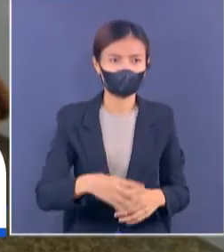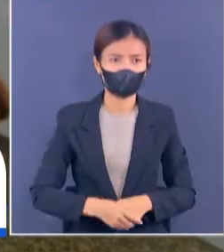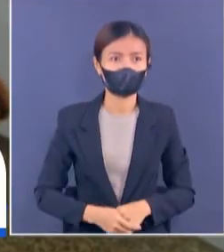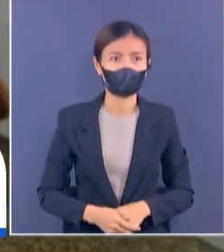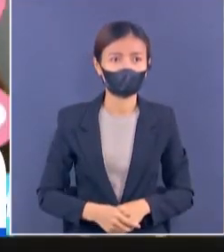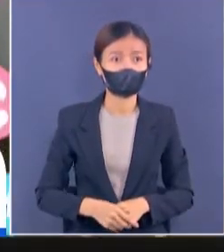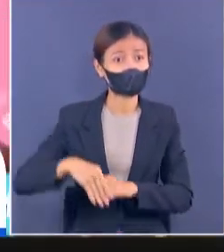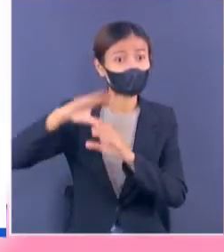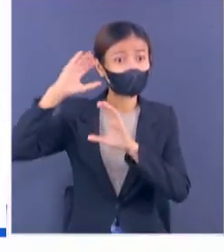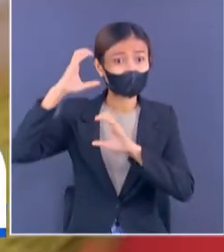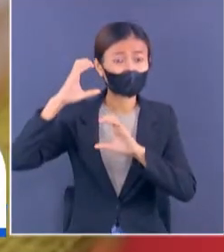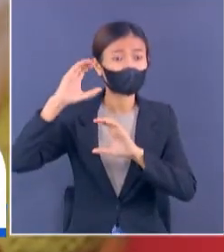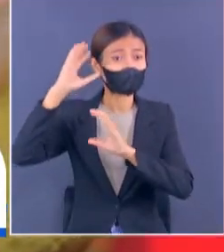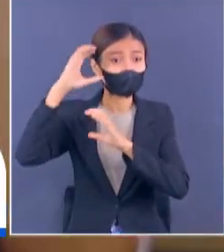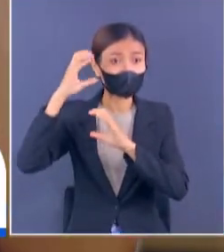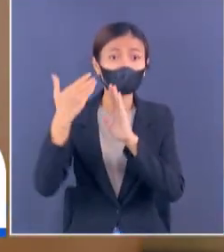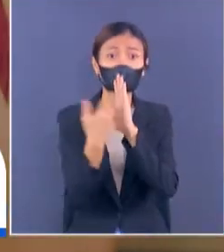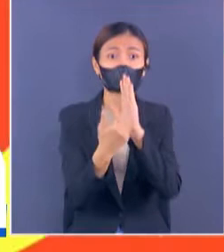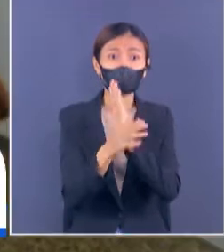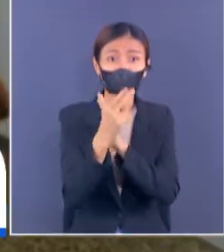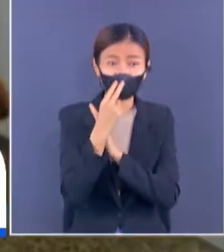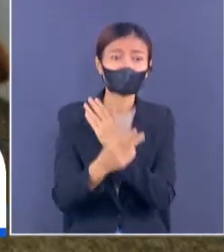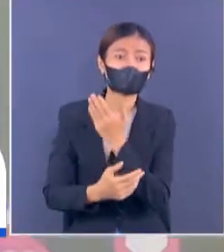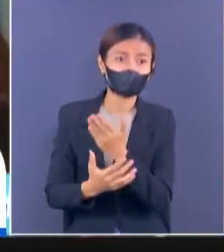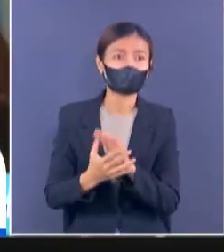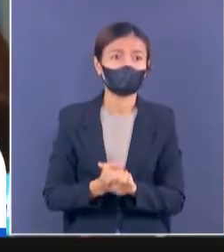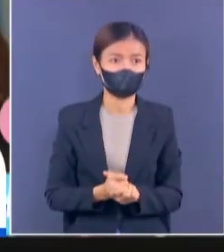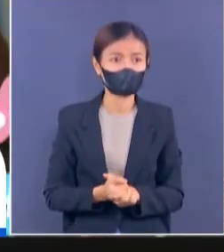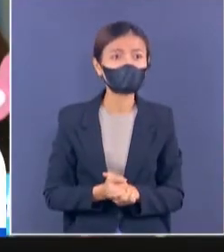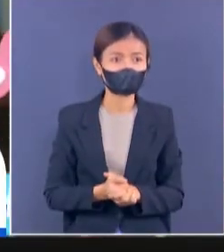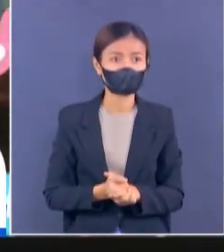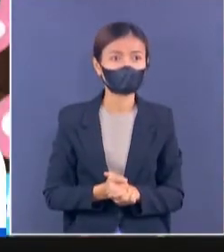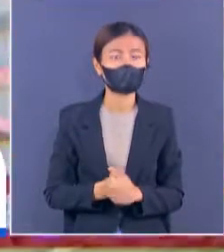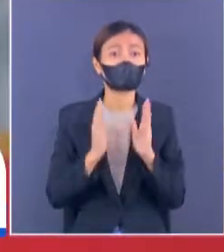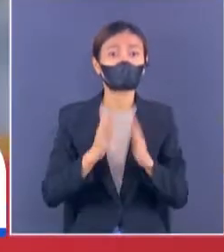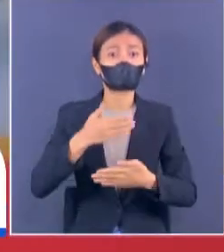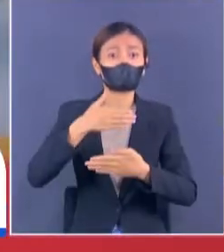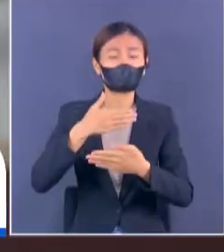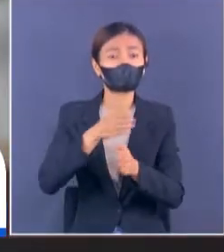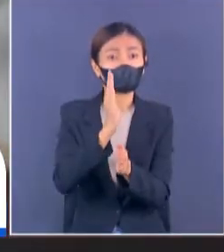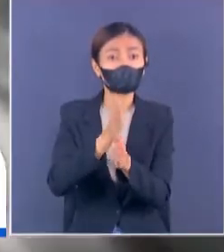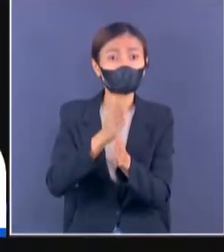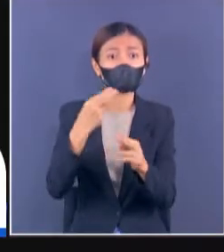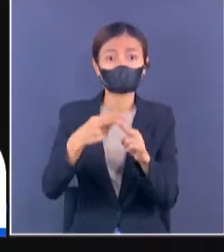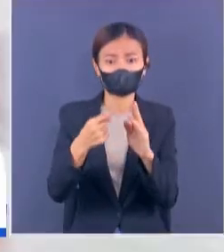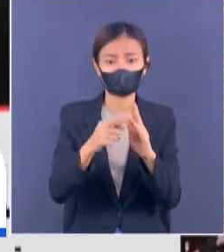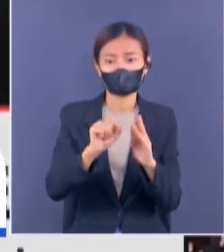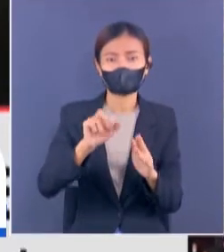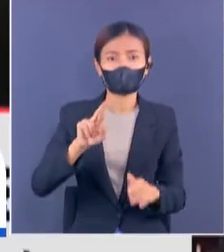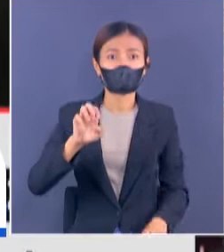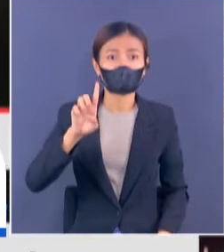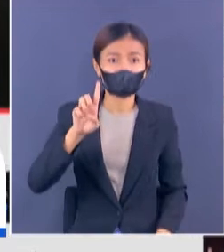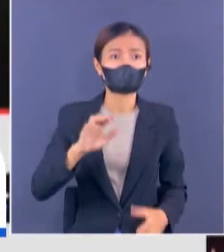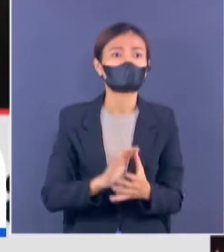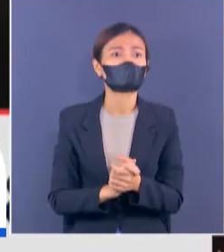หนังอีสานคอมเมดี้เรื่องฮักล้นไห่หัวใจนายเกิบคีบกำกับการแสดงโดยเสรีราชนบดภายใต้การผลิตของ